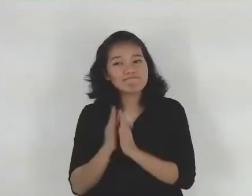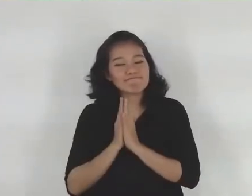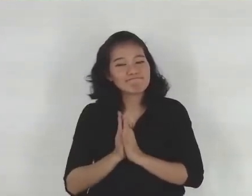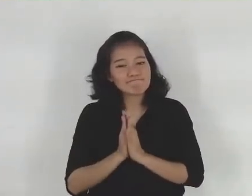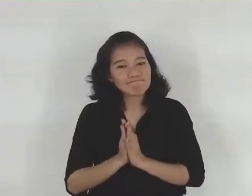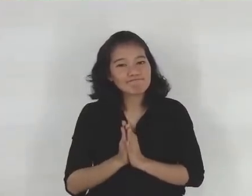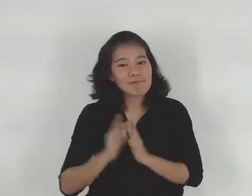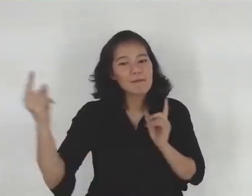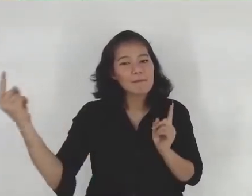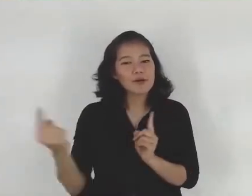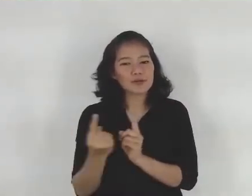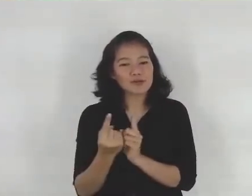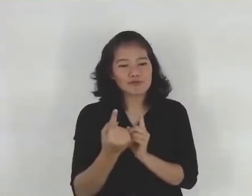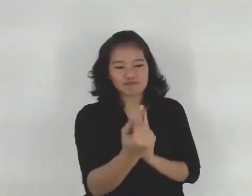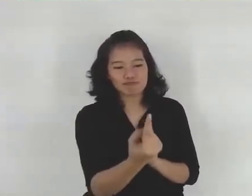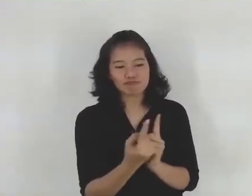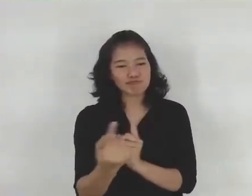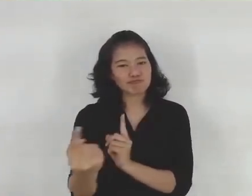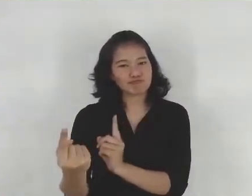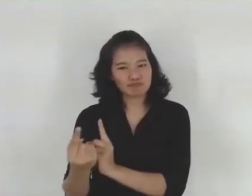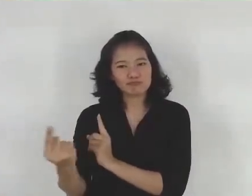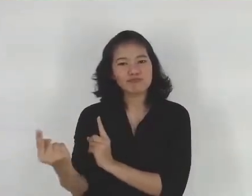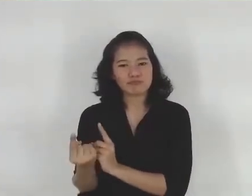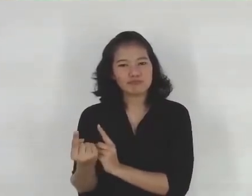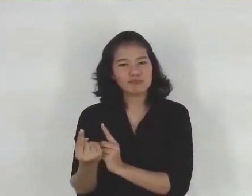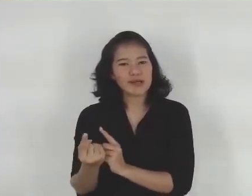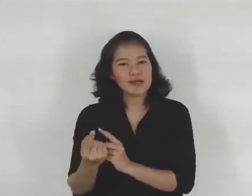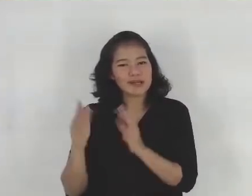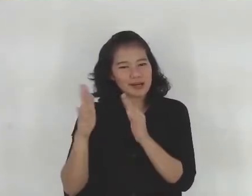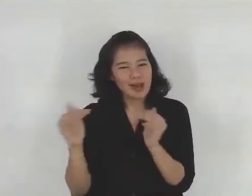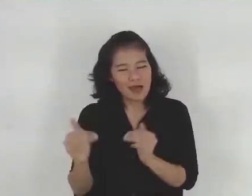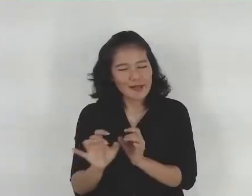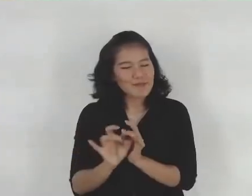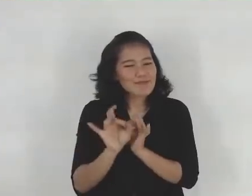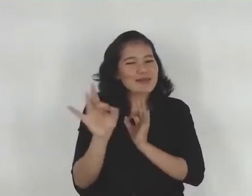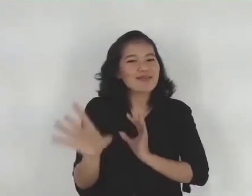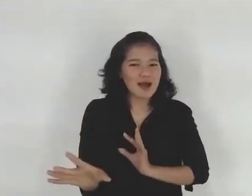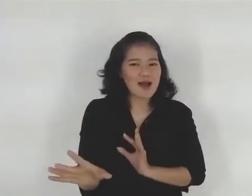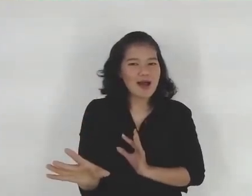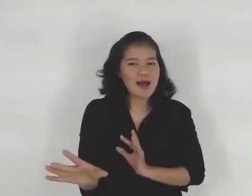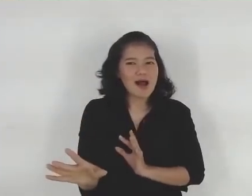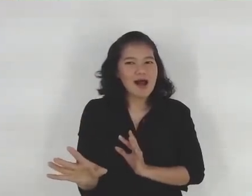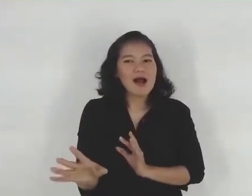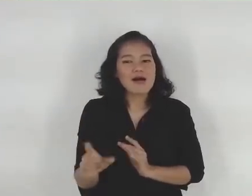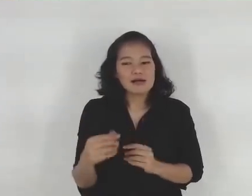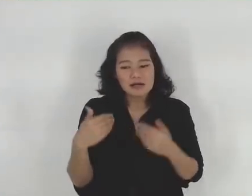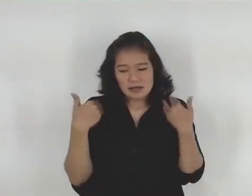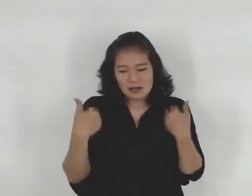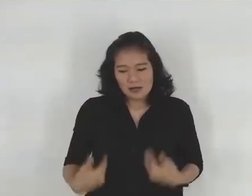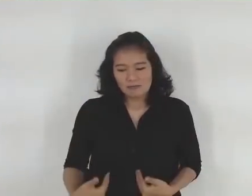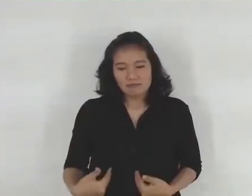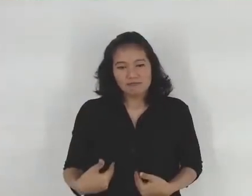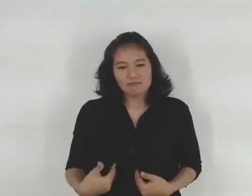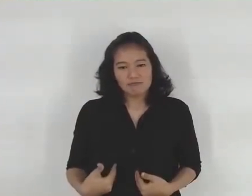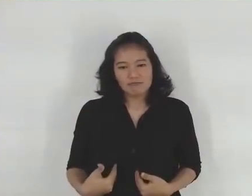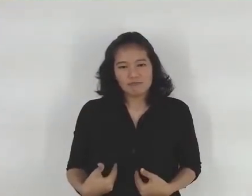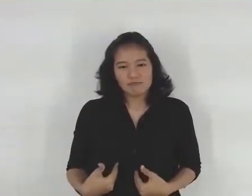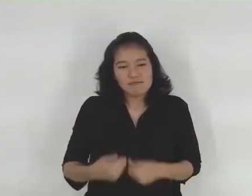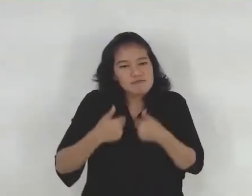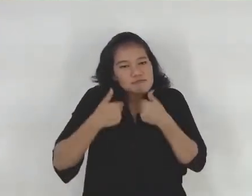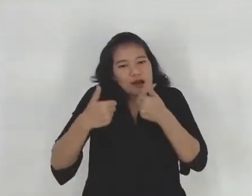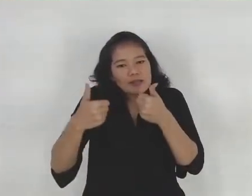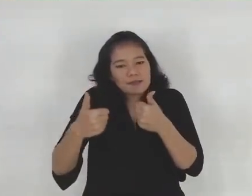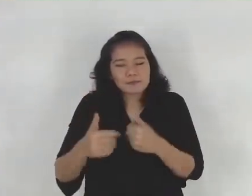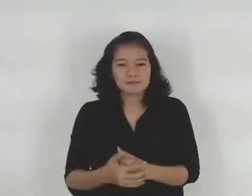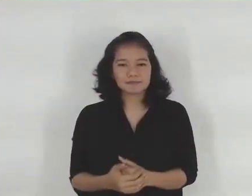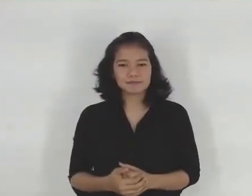menjumpai setiap kami menjadi natal yang berbeda menjadikan kami pribadi yang lebih baik